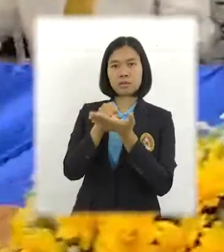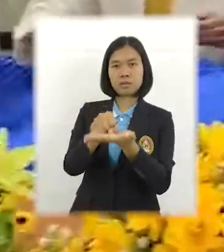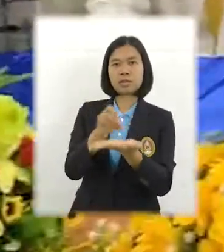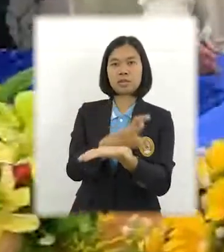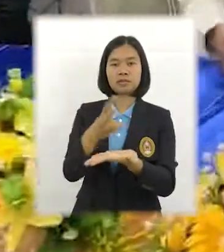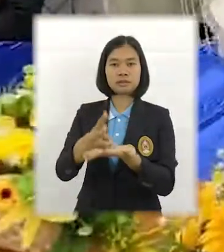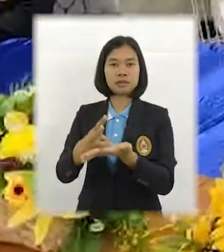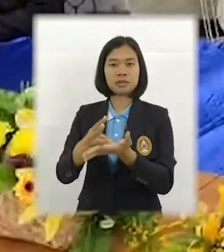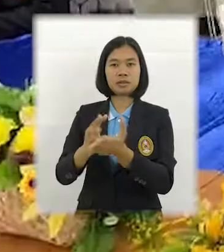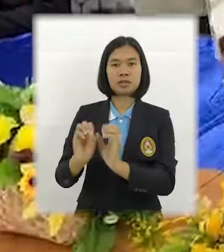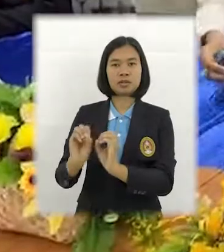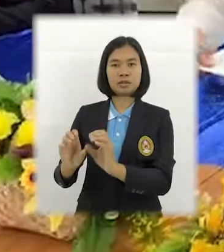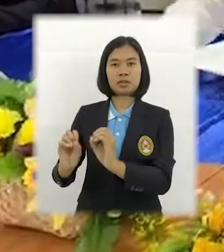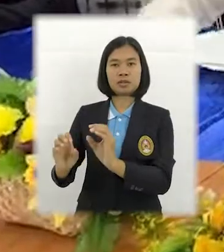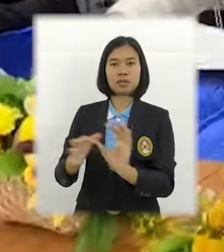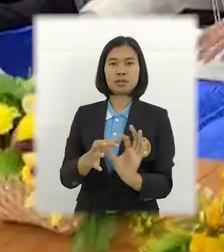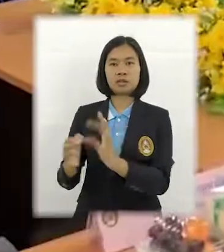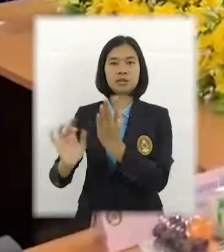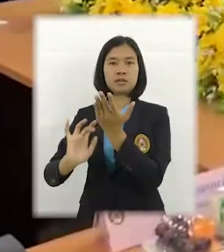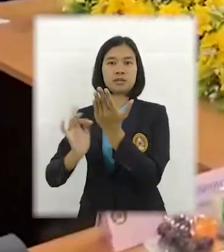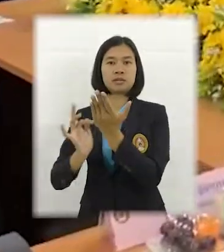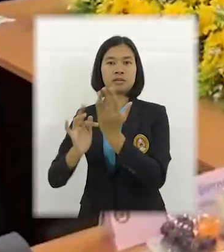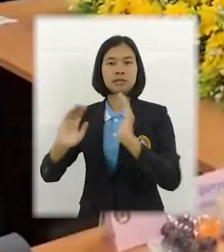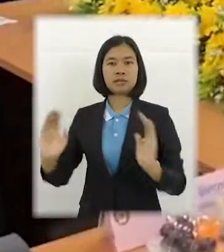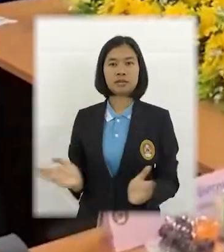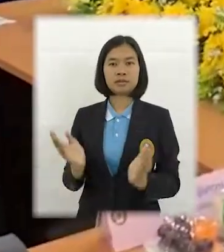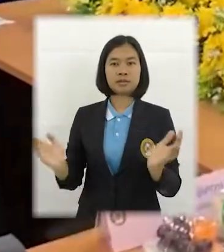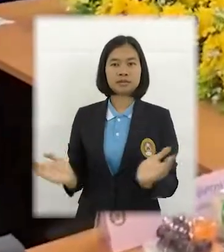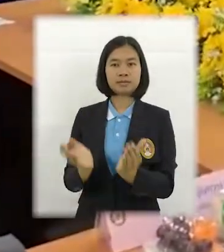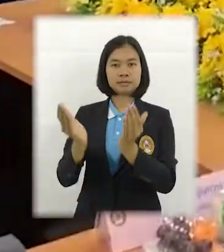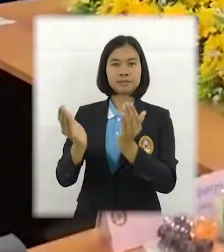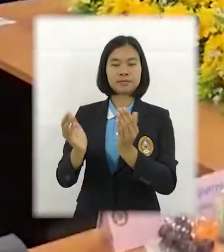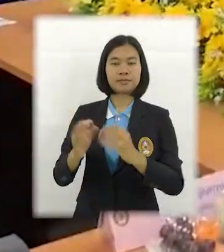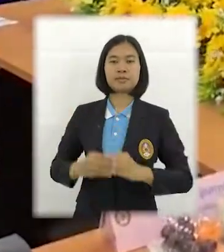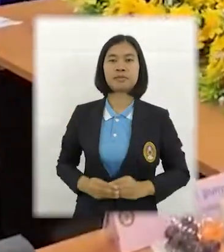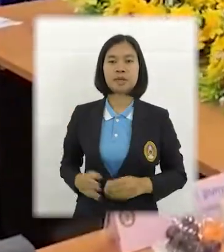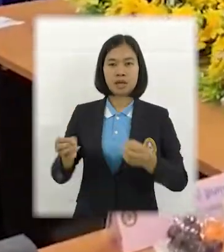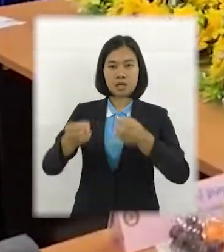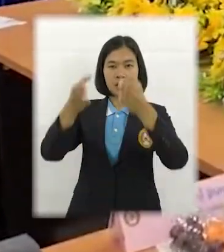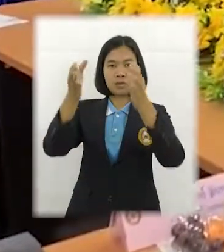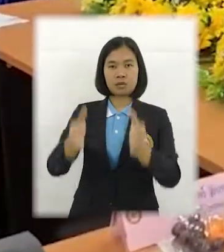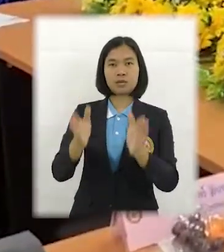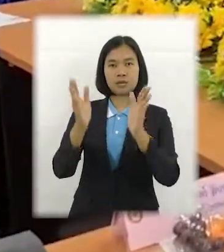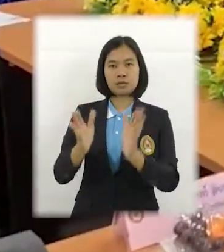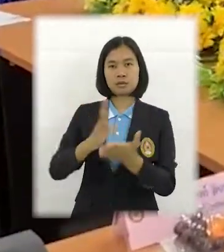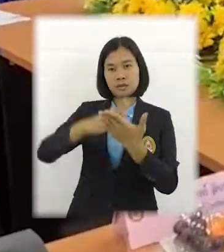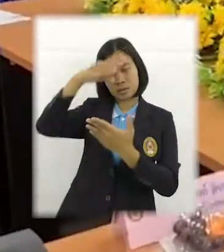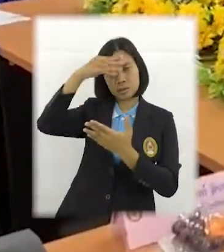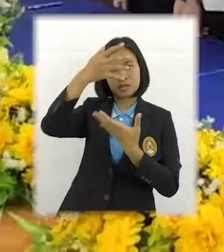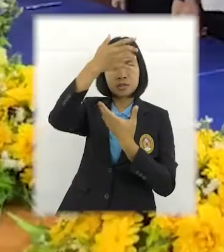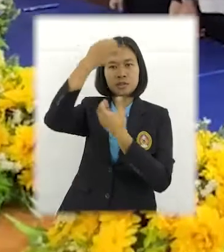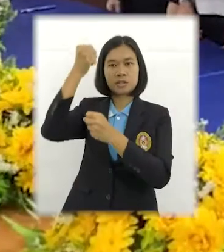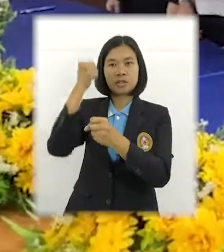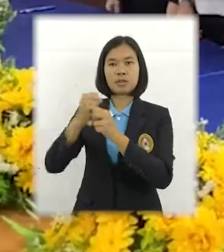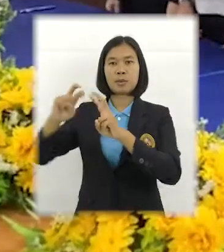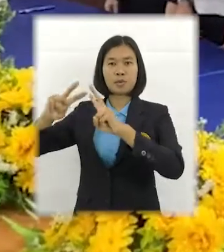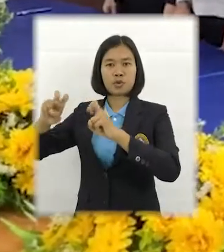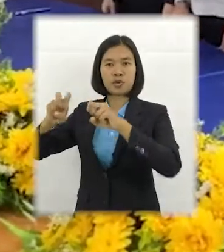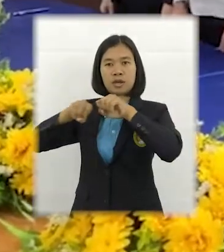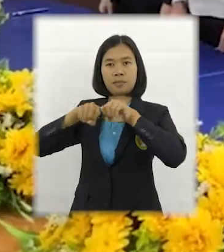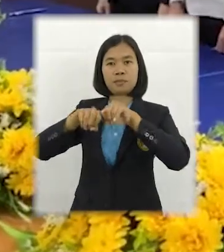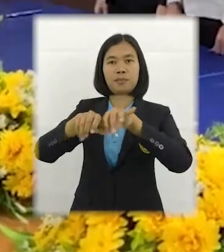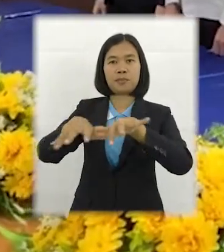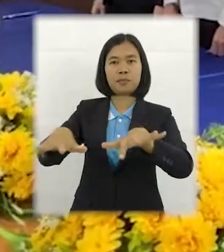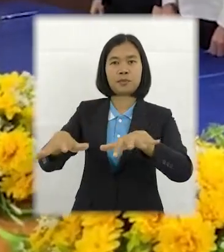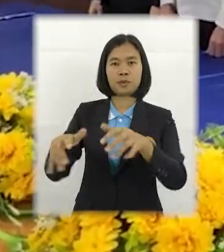บริการทางวิชาการและถ่ายทอดเทคโนโลยีส่งเสริมและสนับสนุนให้ครูและนักเรียนที่สนใจทำวิจัยและเผ